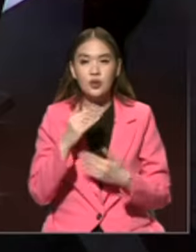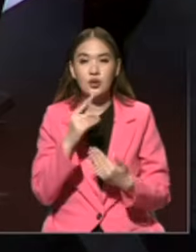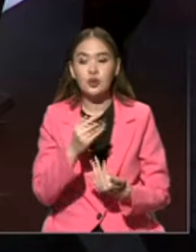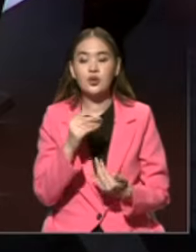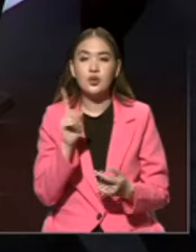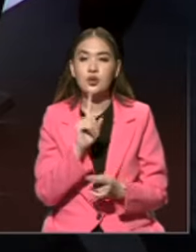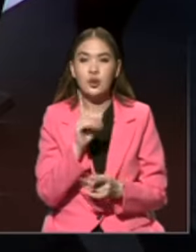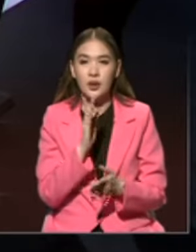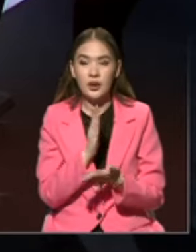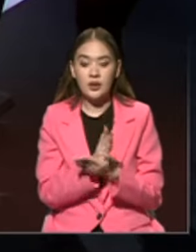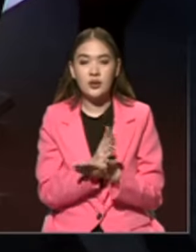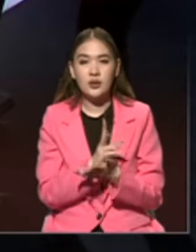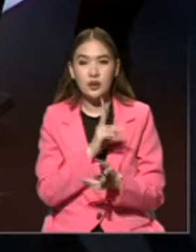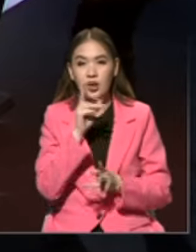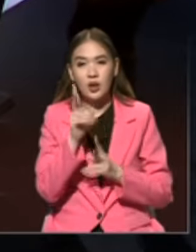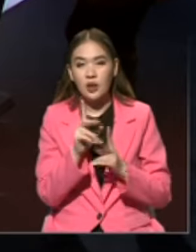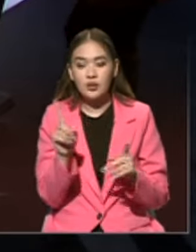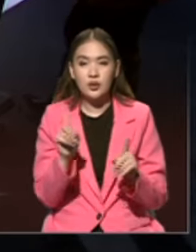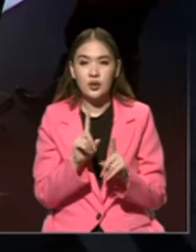ма?